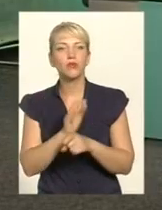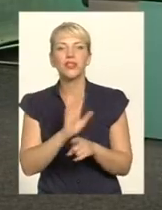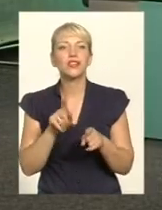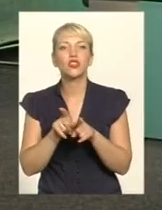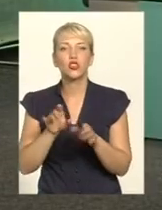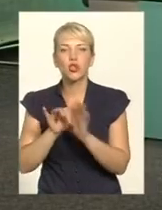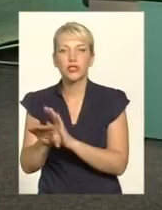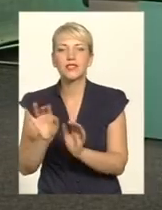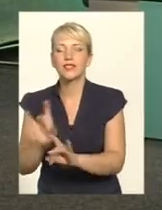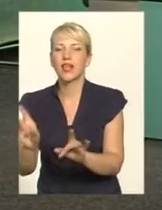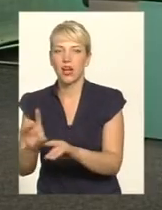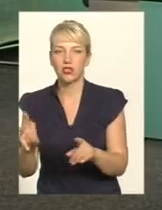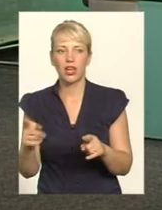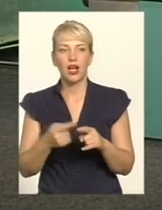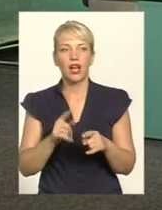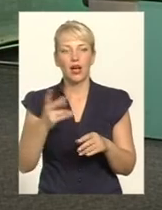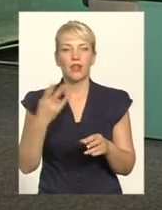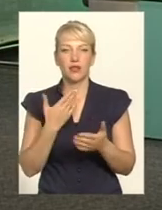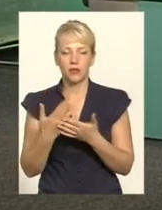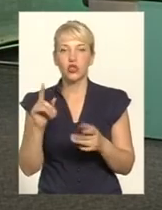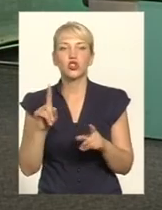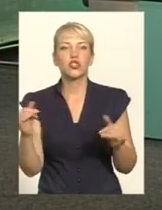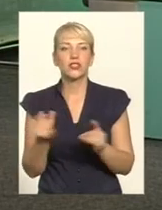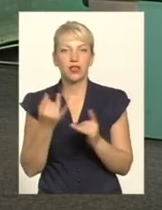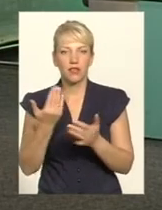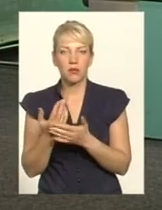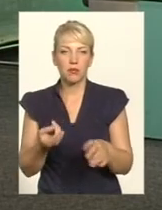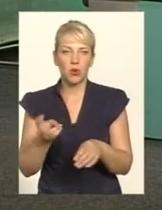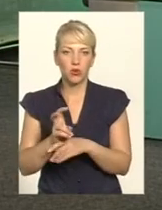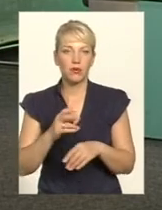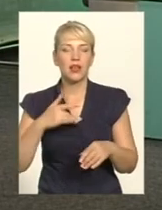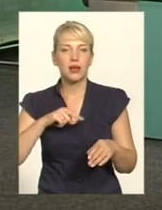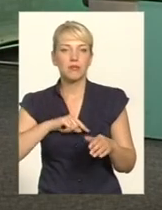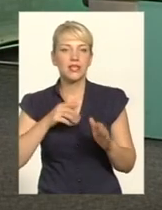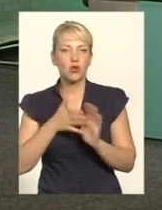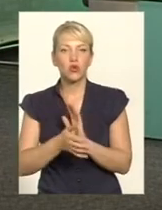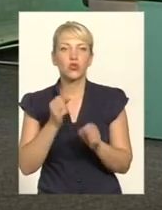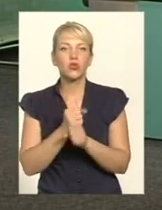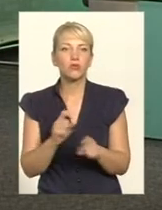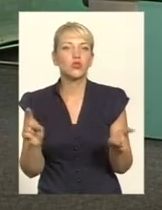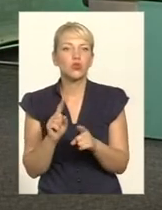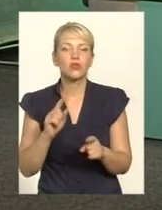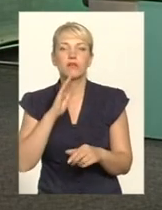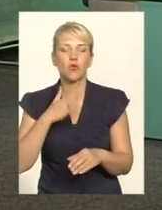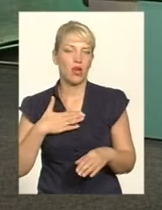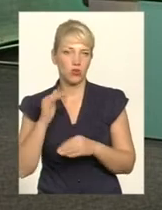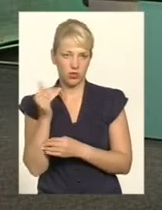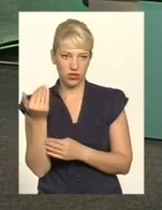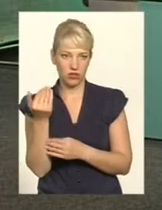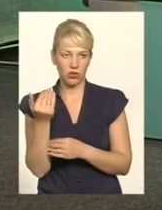роблять батьки. Але що цікаво, от приходять і зразу до психолога звертаються з таким проханням. Зробіть щось з моєю дитиною.